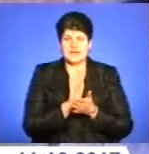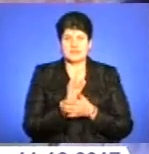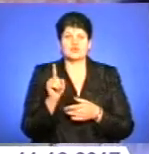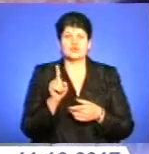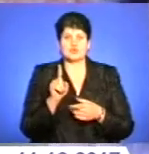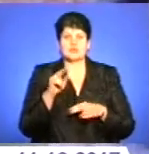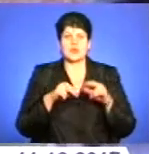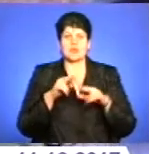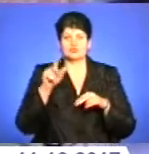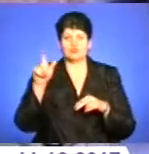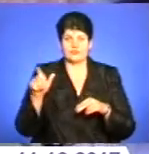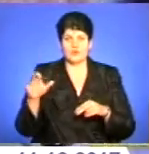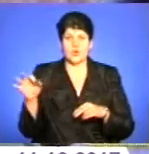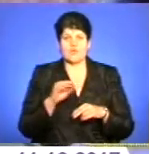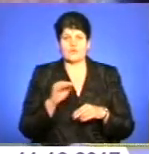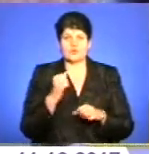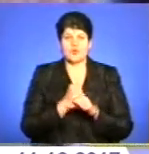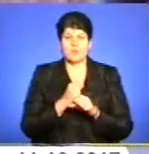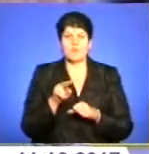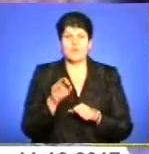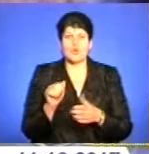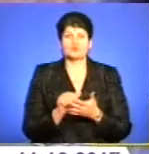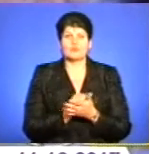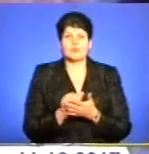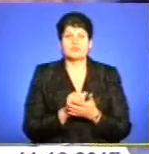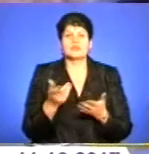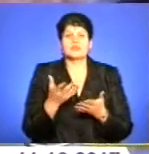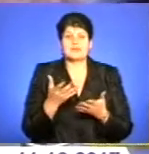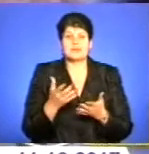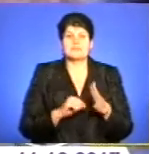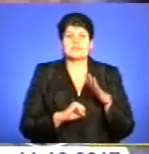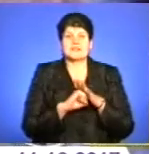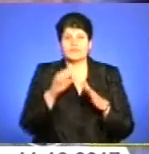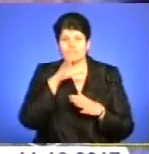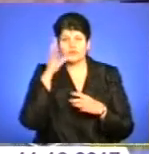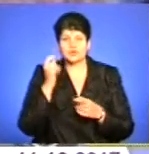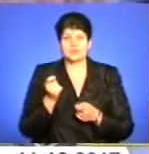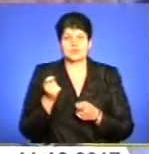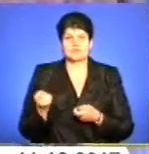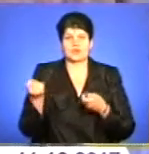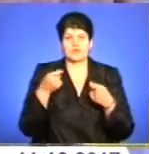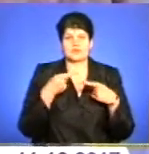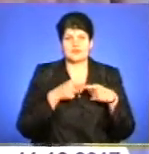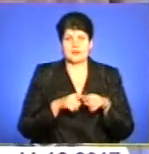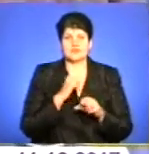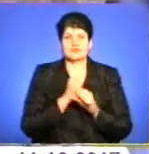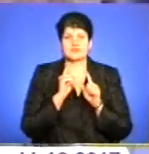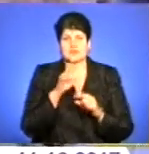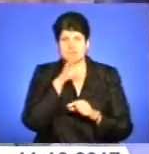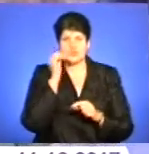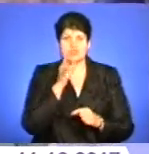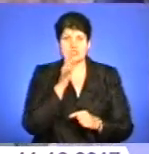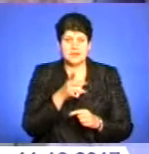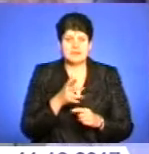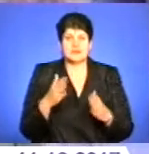забудовники офіційно все роблять по документах, то на якій підставі вони вночі завозять техніку, працюють тільки в нічний час. На території Палацу культури